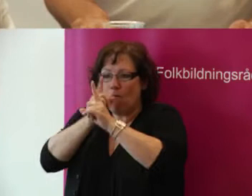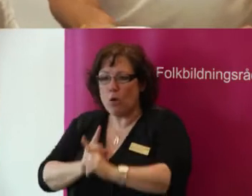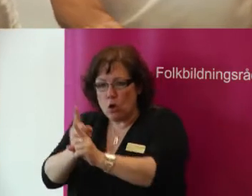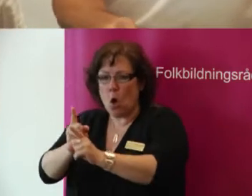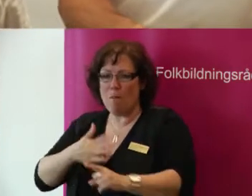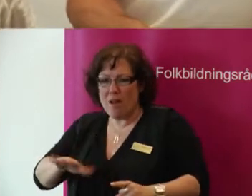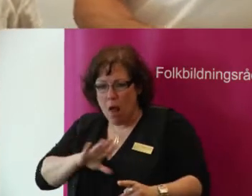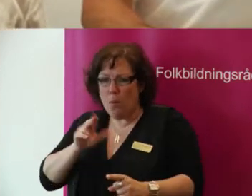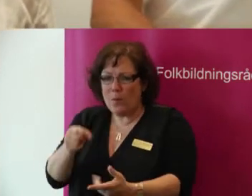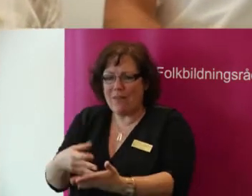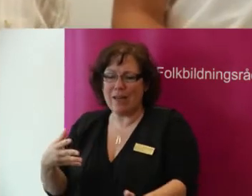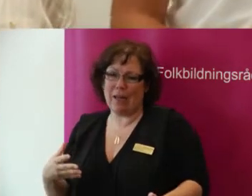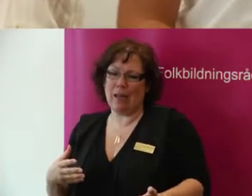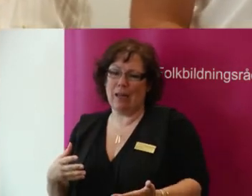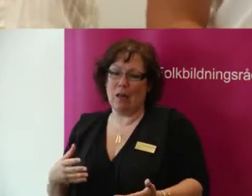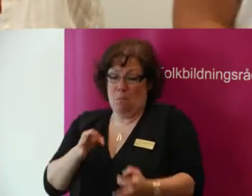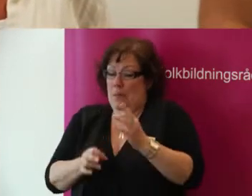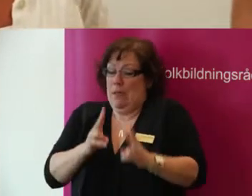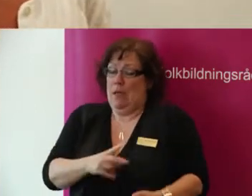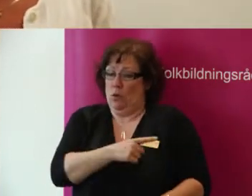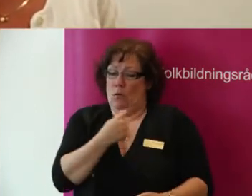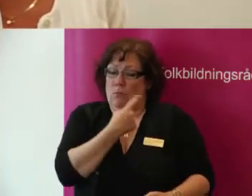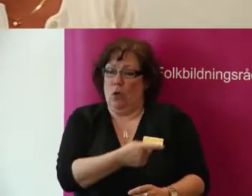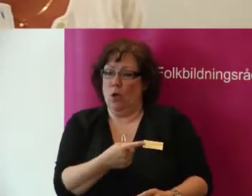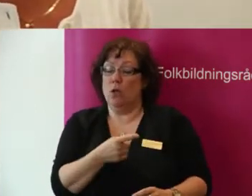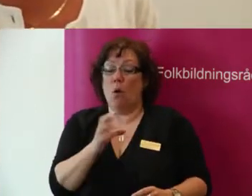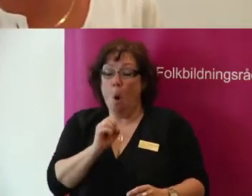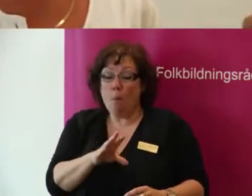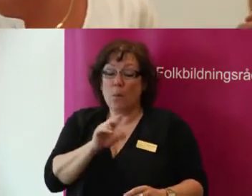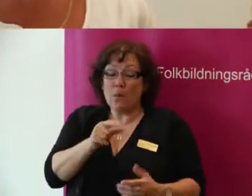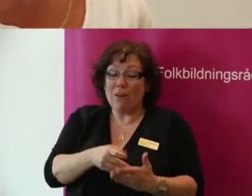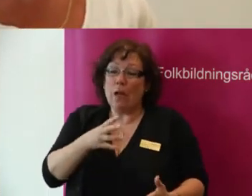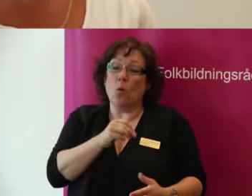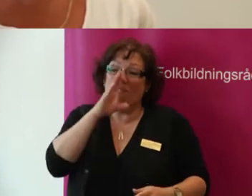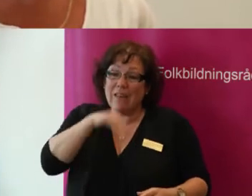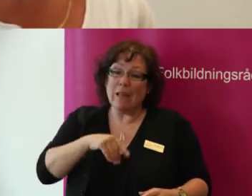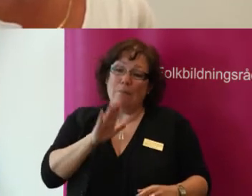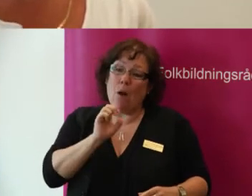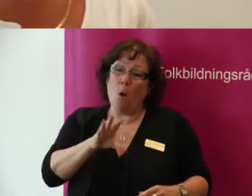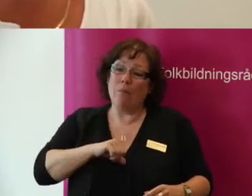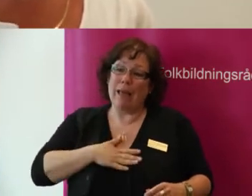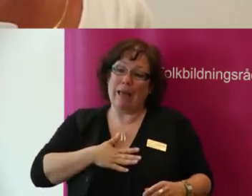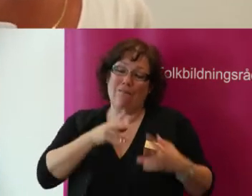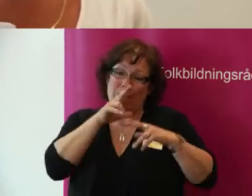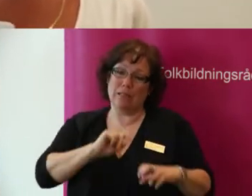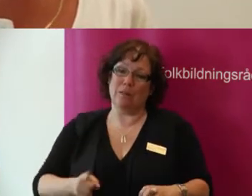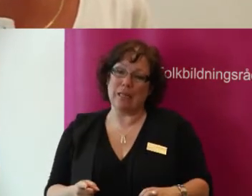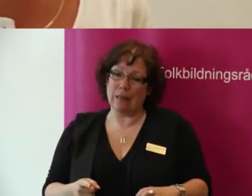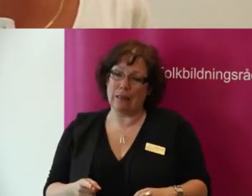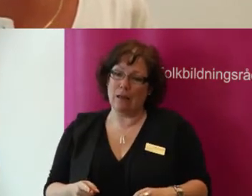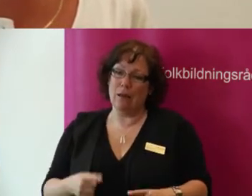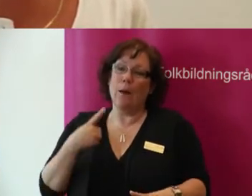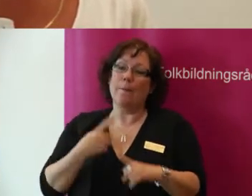och utvärdera. Därför är det precis som Ulrika säger, att då vet man ju mer om sin verksamhet när det är fler som har tittat på det. Och dessutom har man